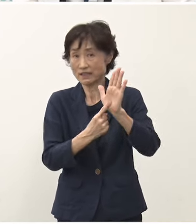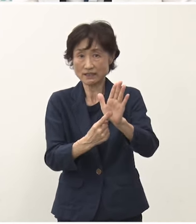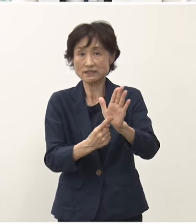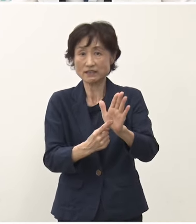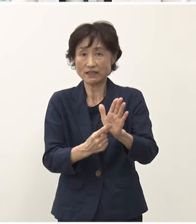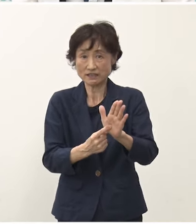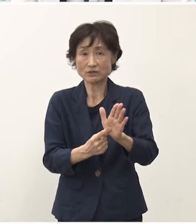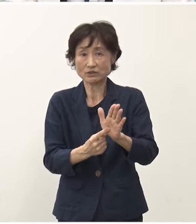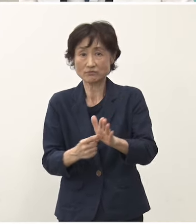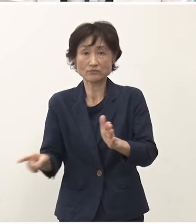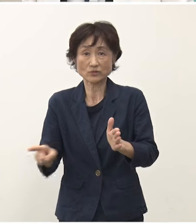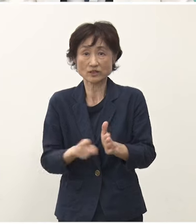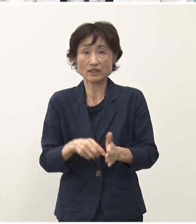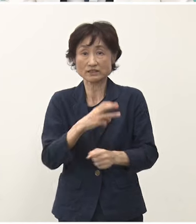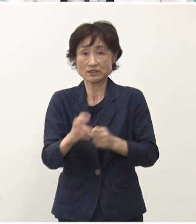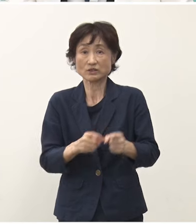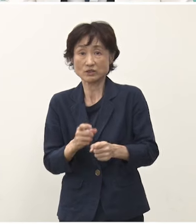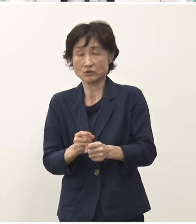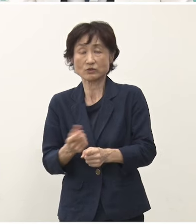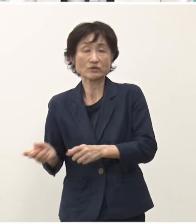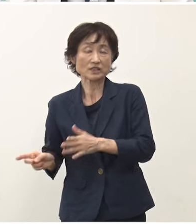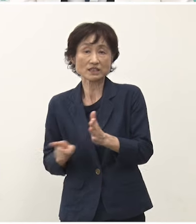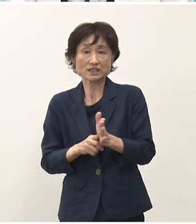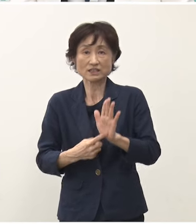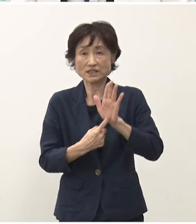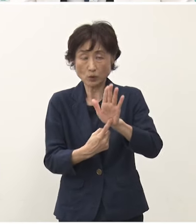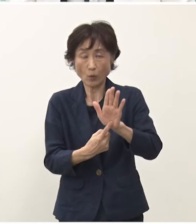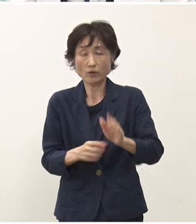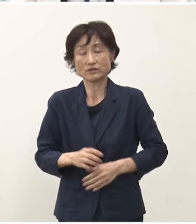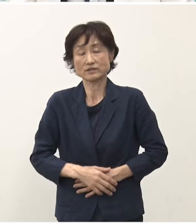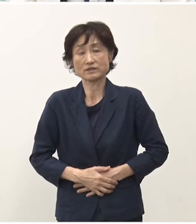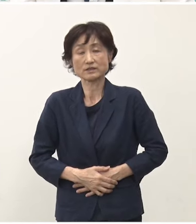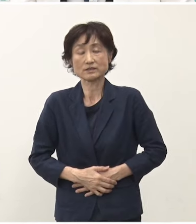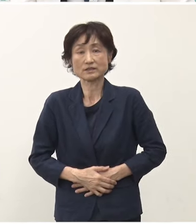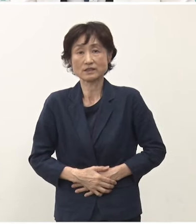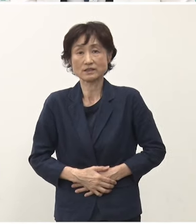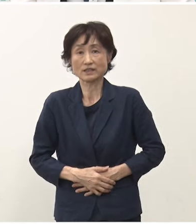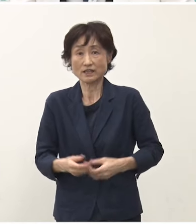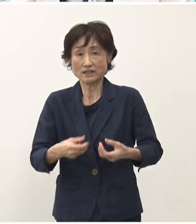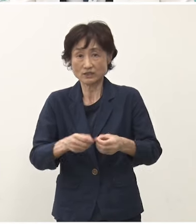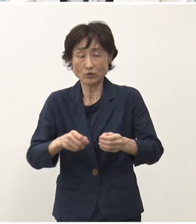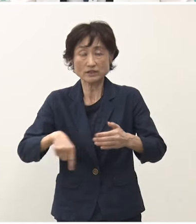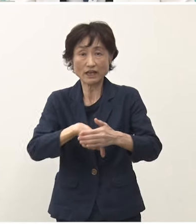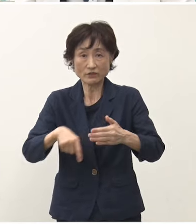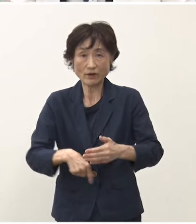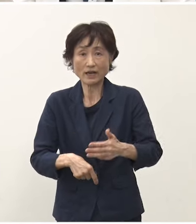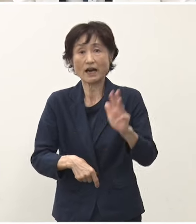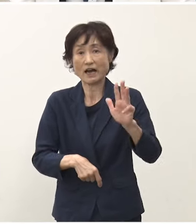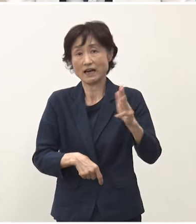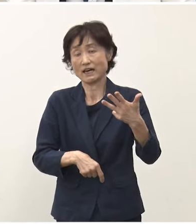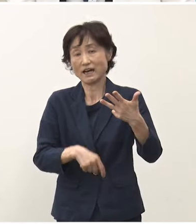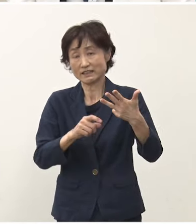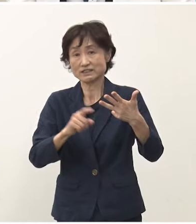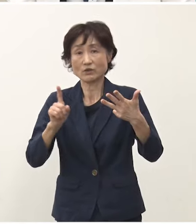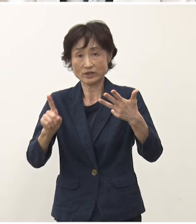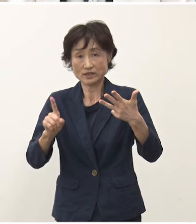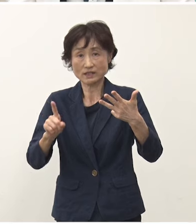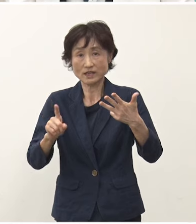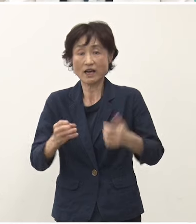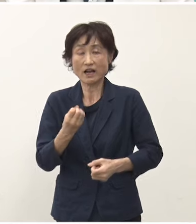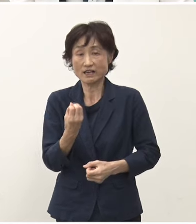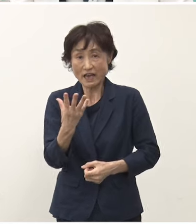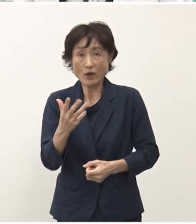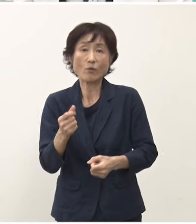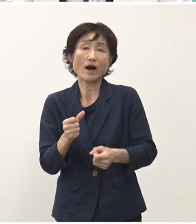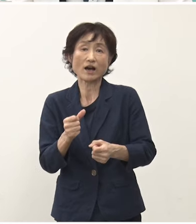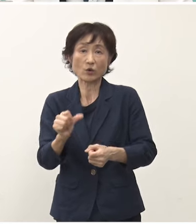ます第3回定例会の提出予定議案の詳細は資料8の1を令和5年度